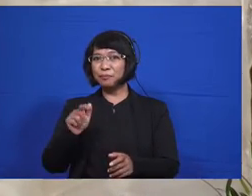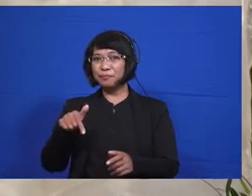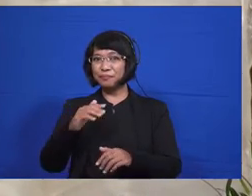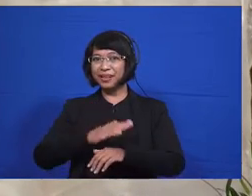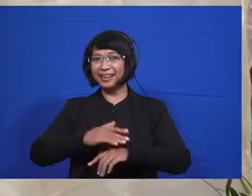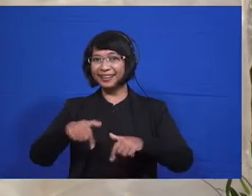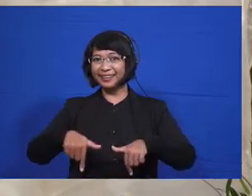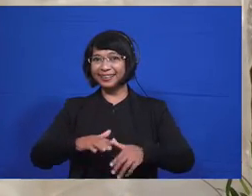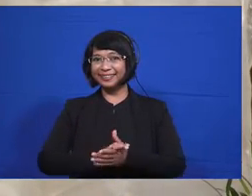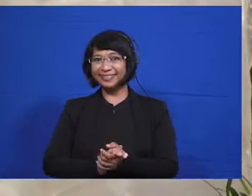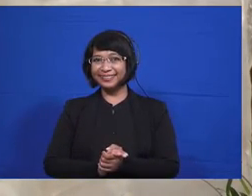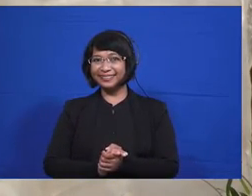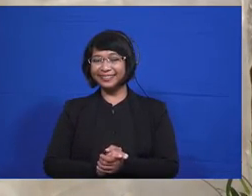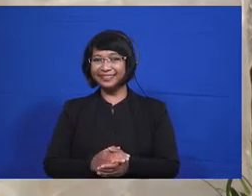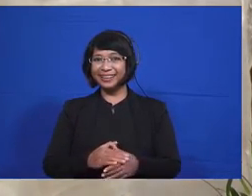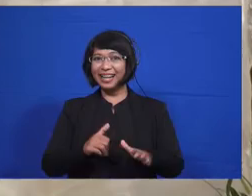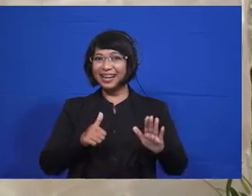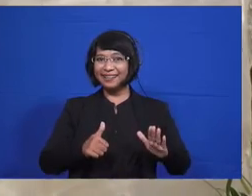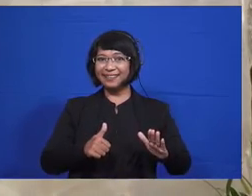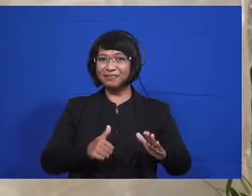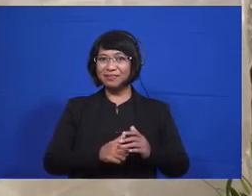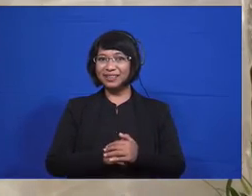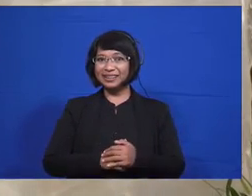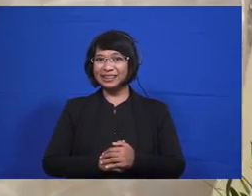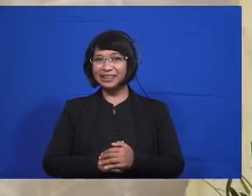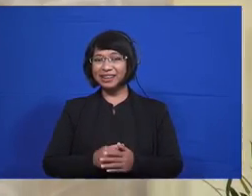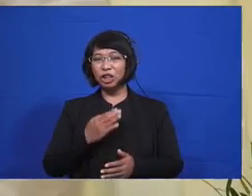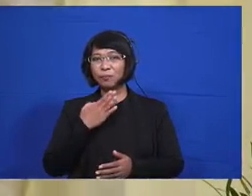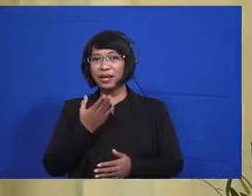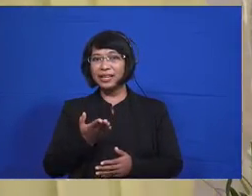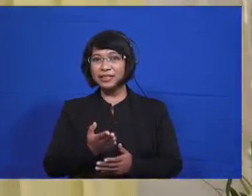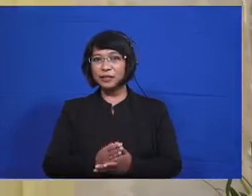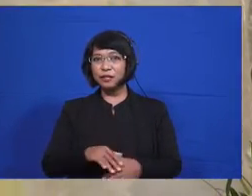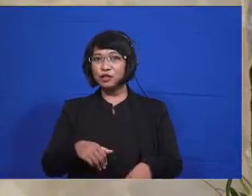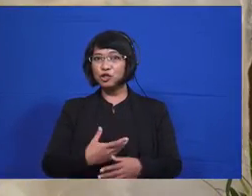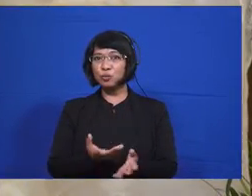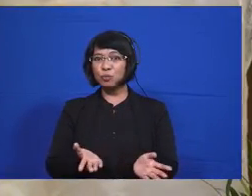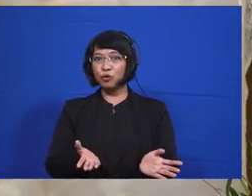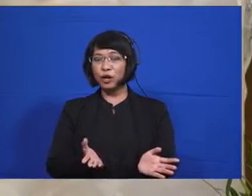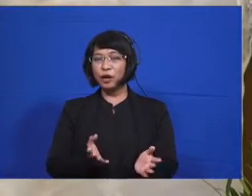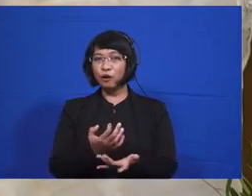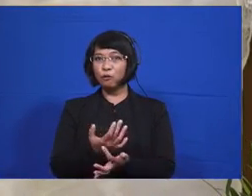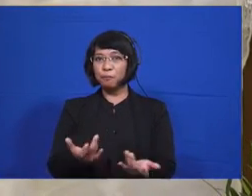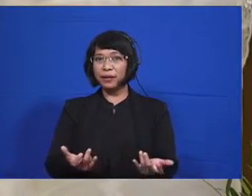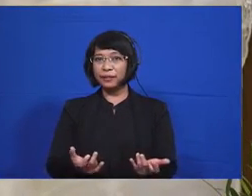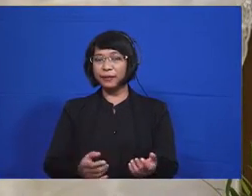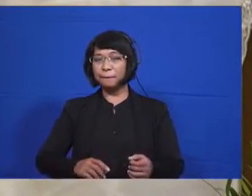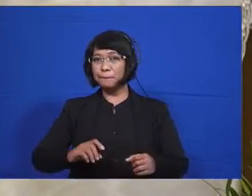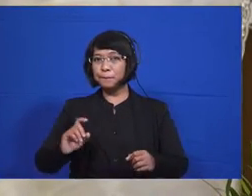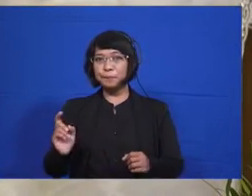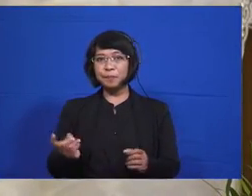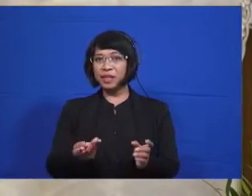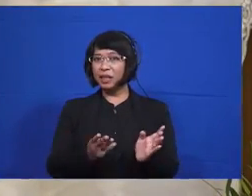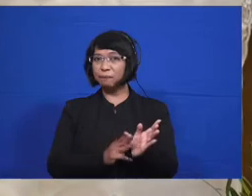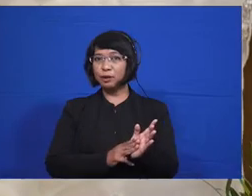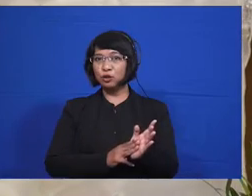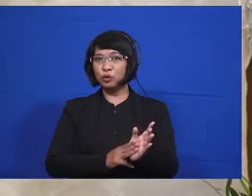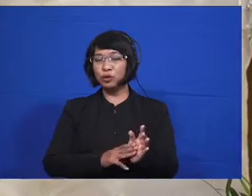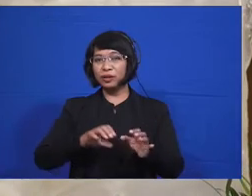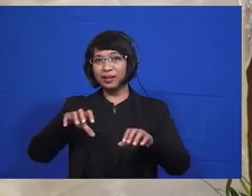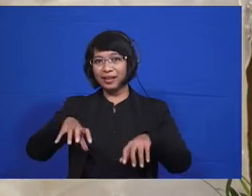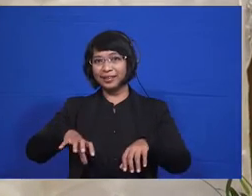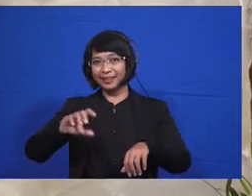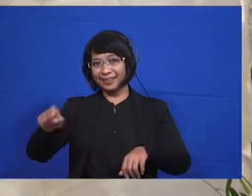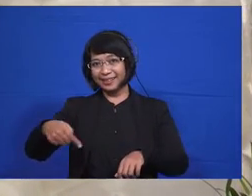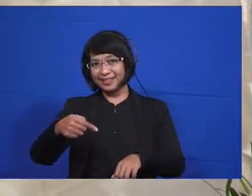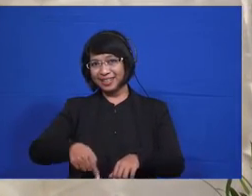Keenam, ucapan terima kasih kepada seluruh umat yang telah mendukung, baik yang hadir di kapel ini maupun